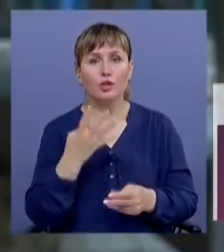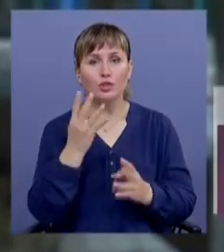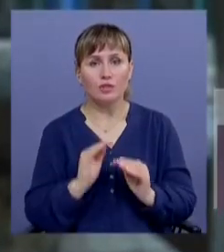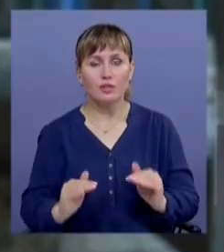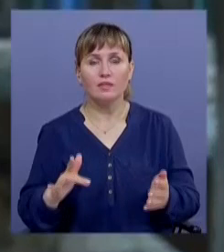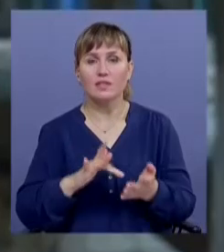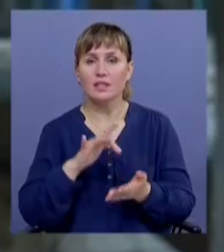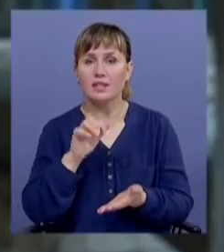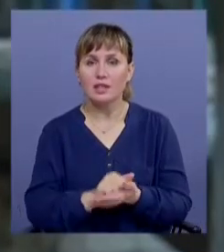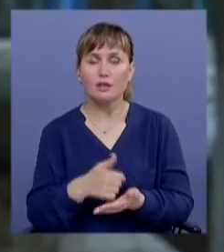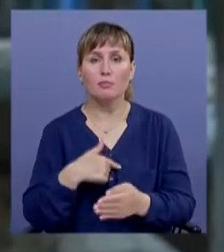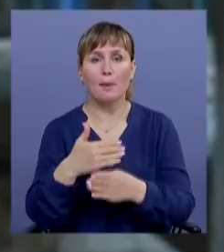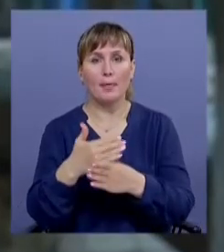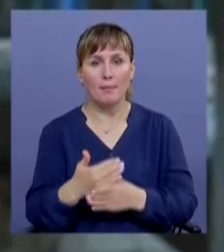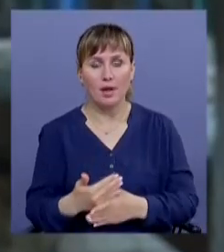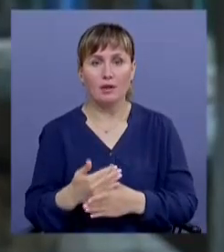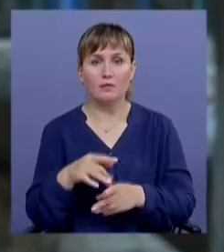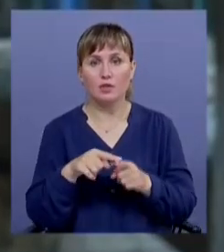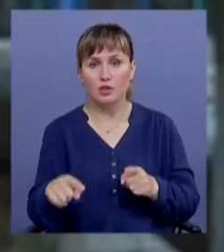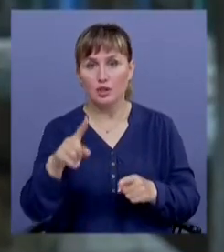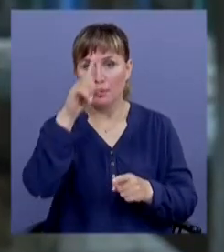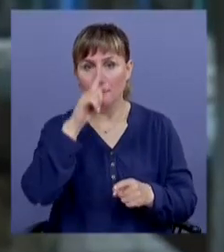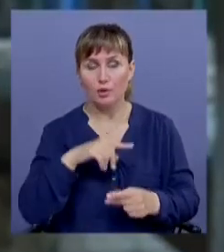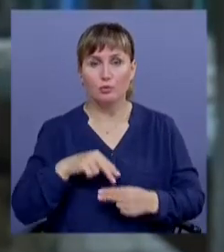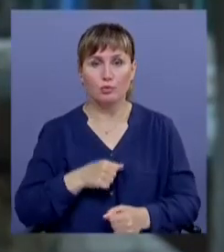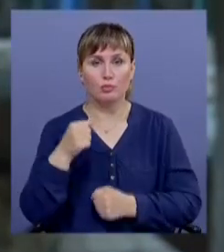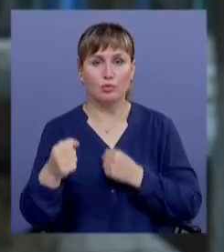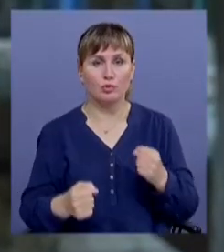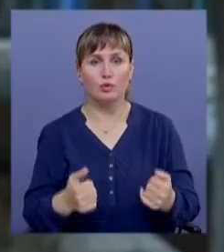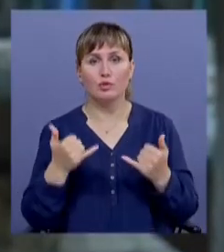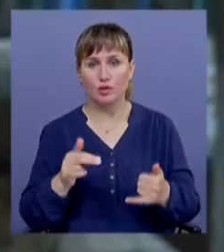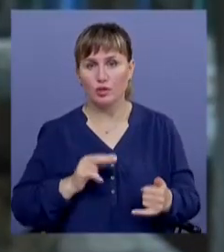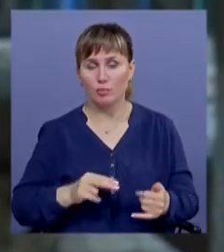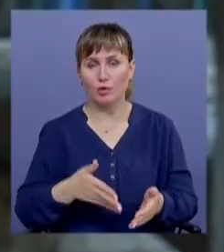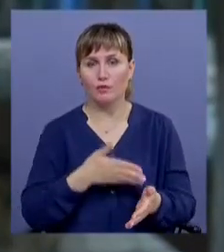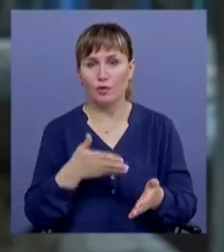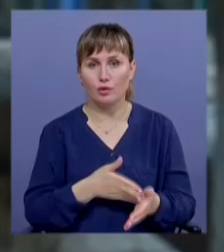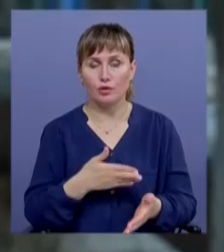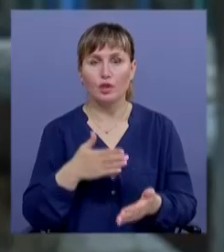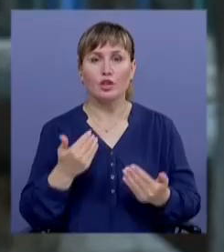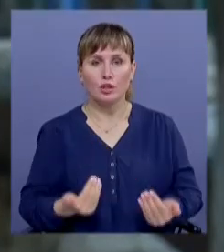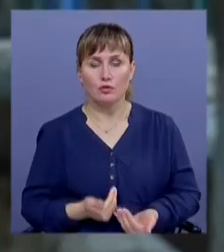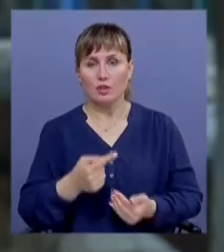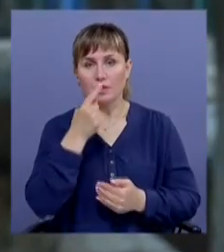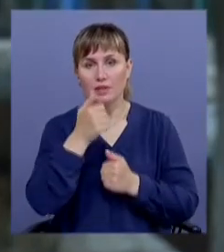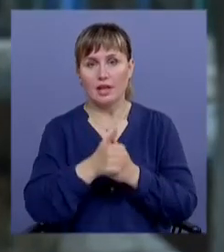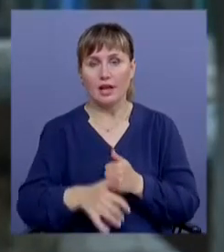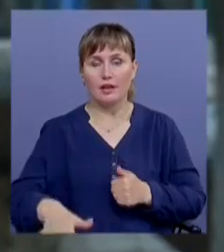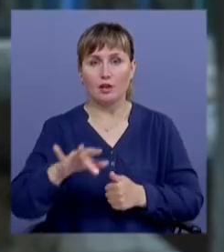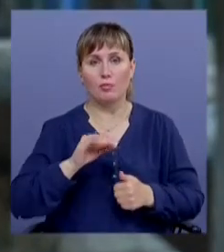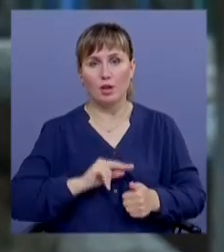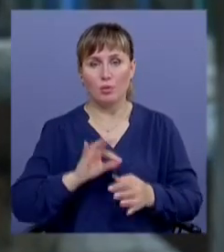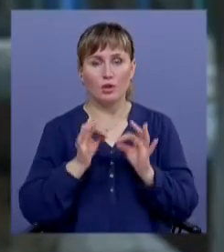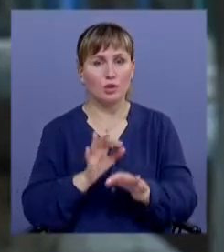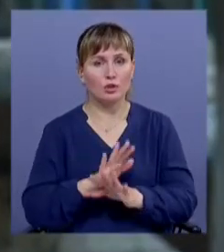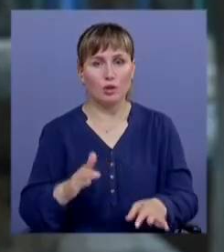В центре занятости мне помогли. Буквально в течение месяца трудоустроили. Сейчас работаю дворником, благо живу здесь недалеко. Да и работа